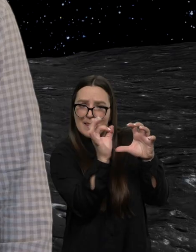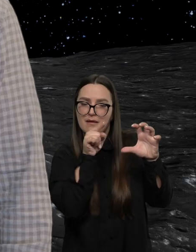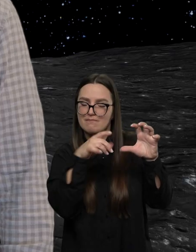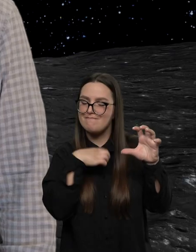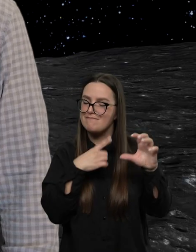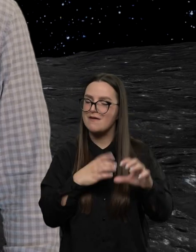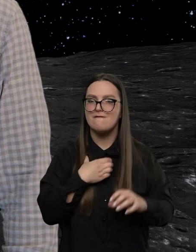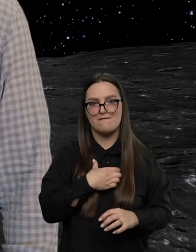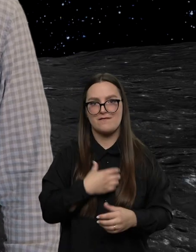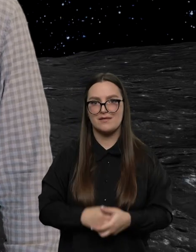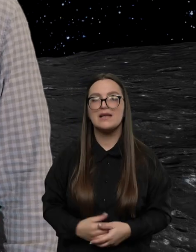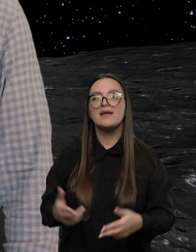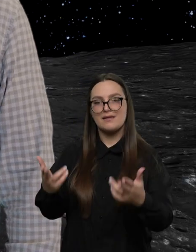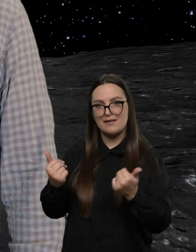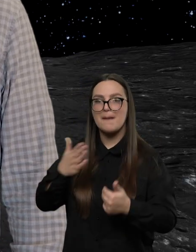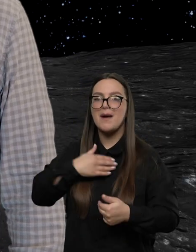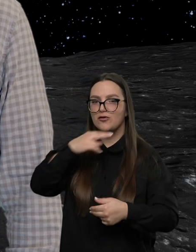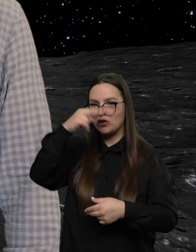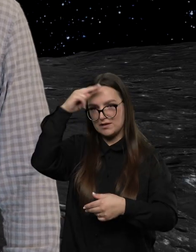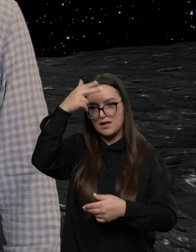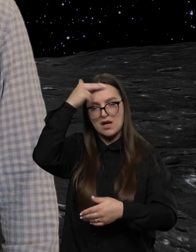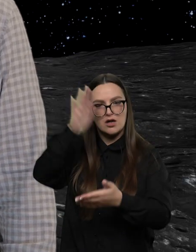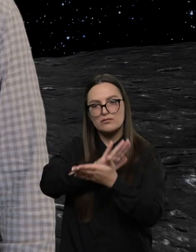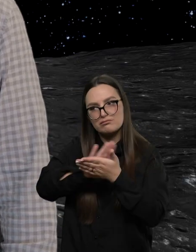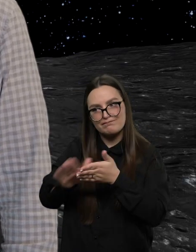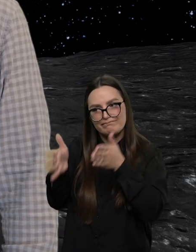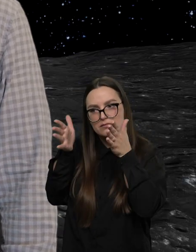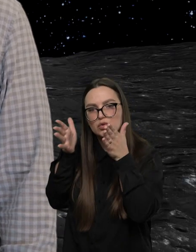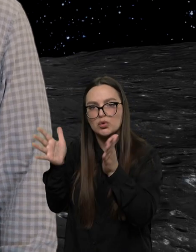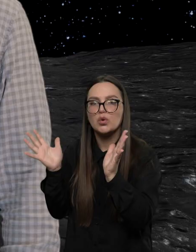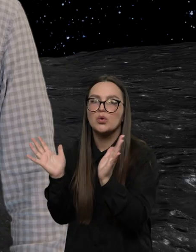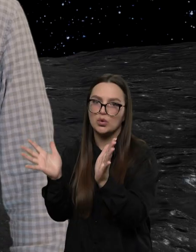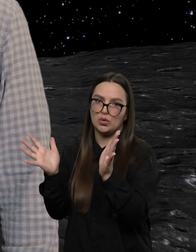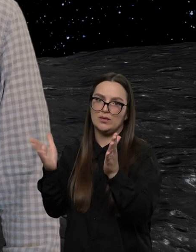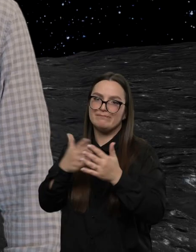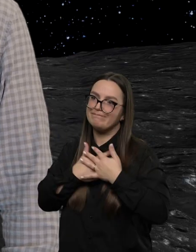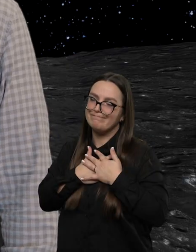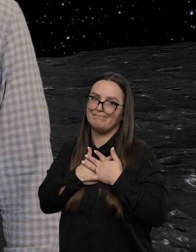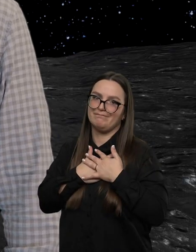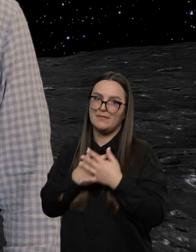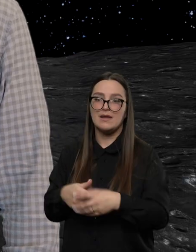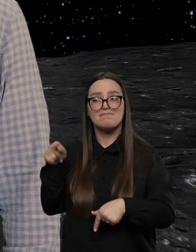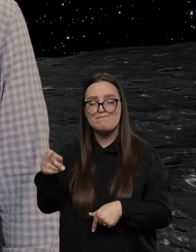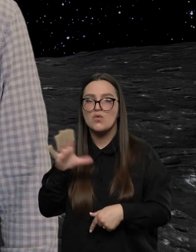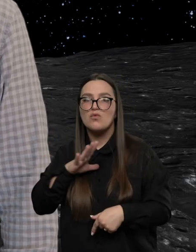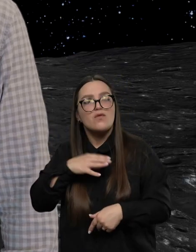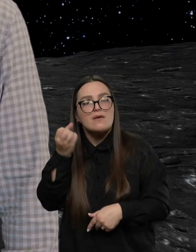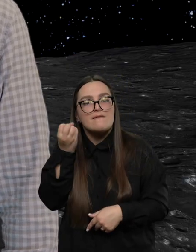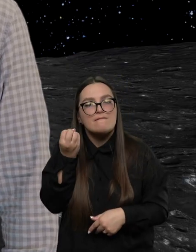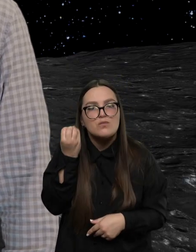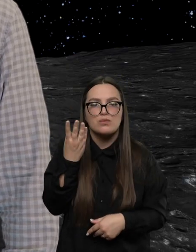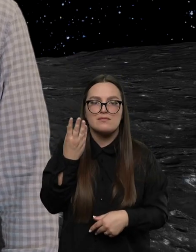Tai jis buvo didelis patriotas. Jam buvo labai svarbu, kad mes visi išmoktum lietuviškai